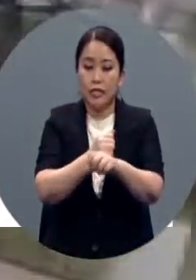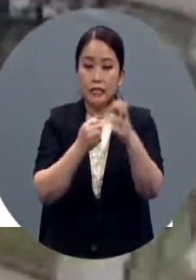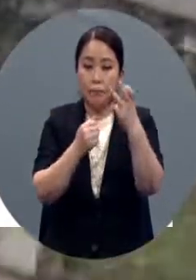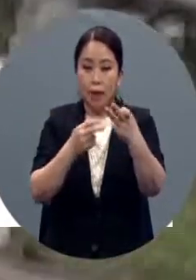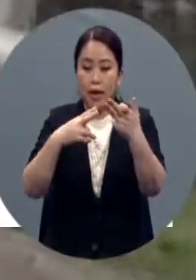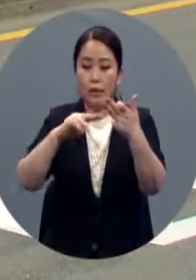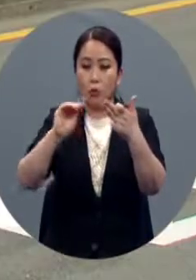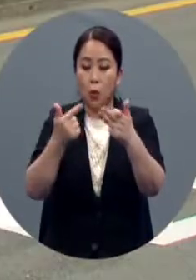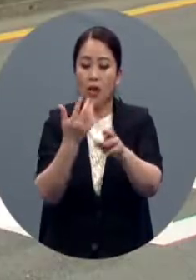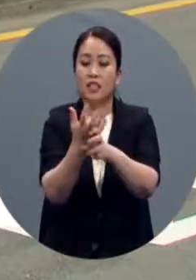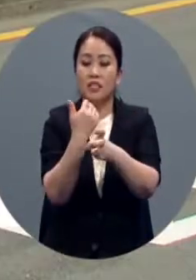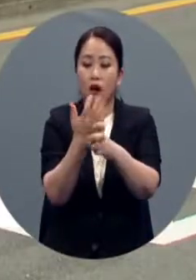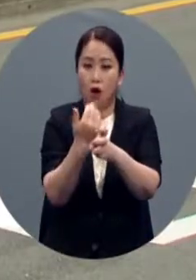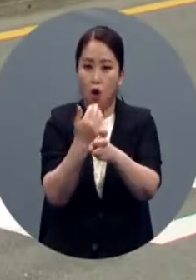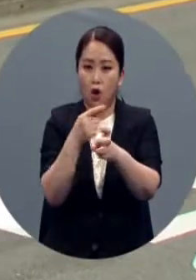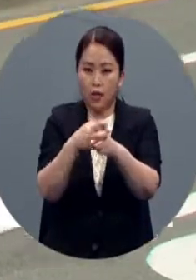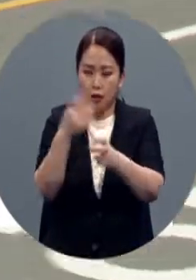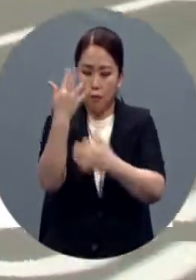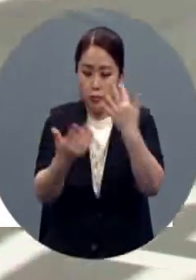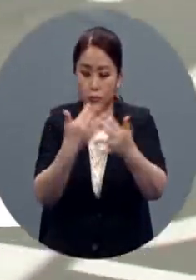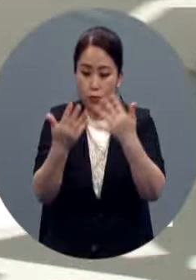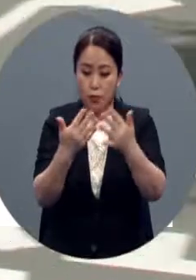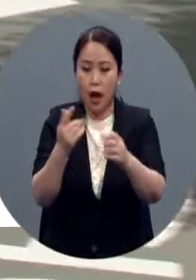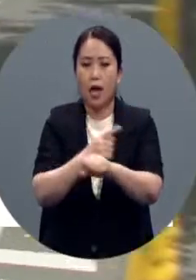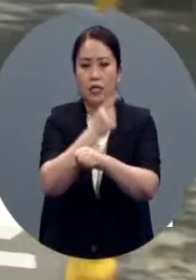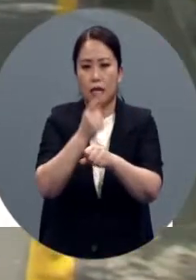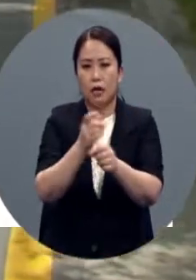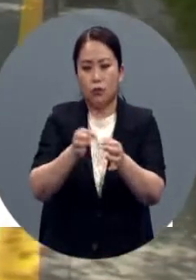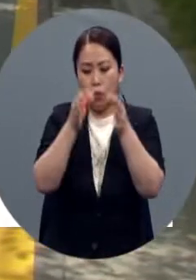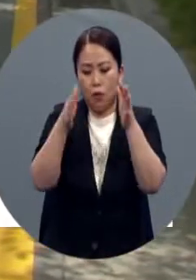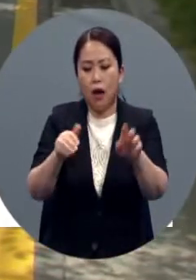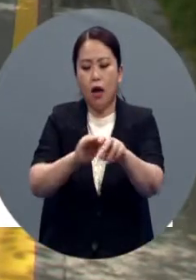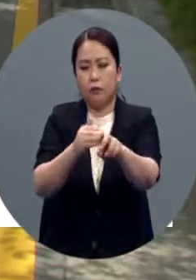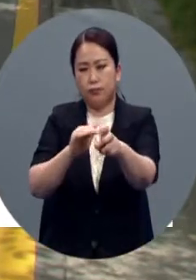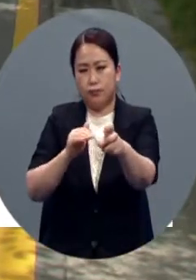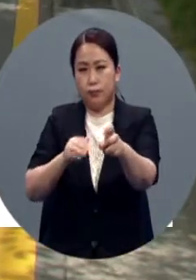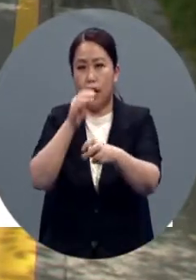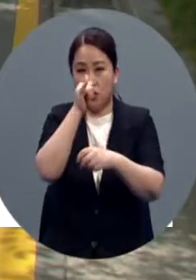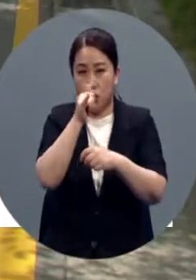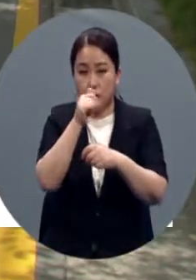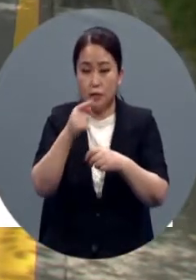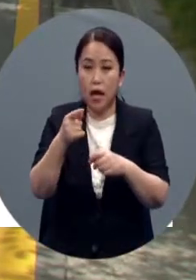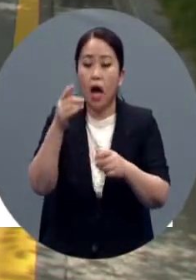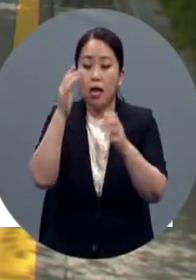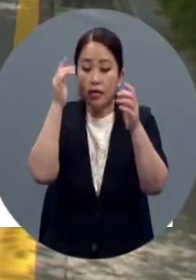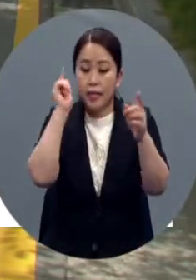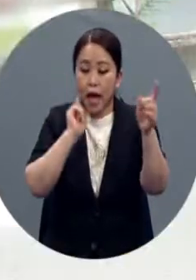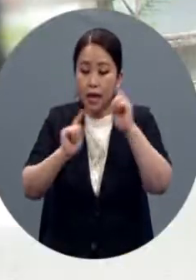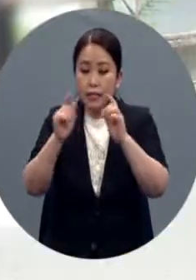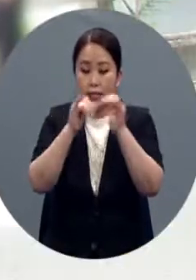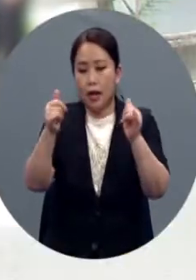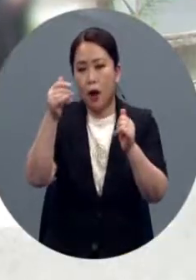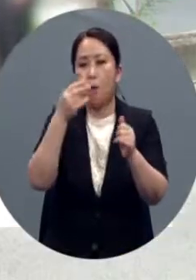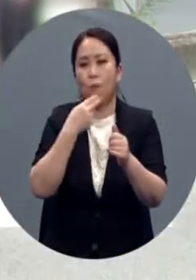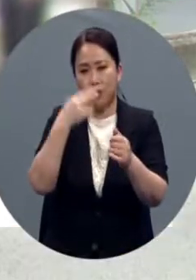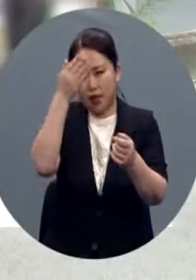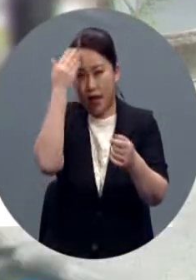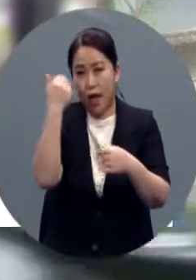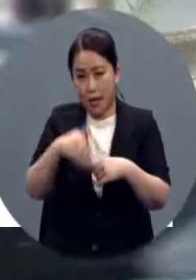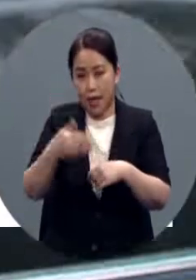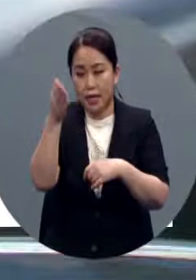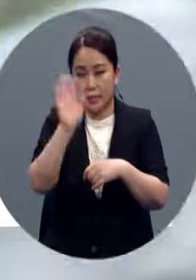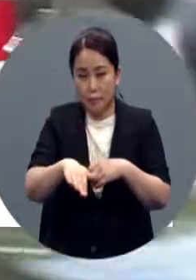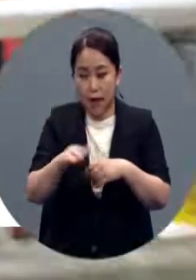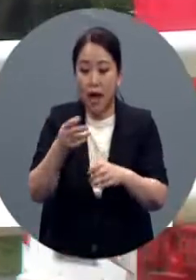1시간 가량 일대 교통이 심한 정체를 빚었습니다 다행히 인명피해는 없었지만 차량 엔진 이불의